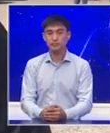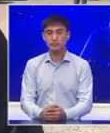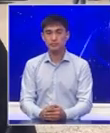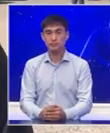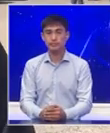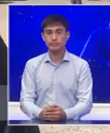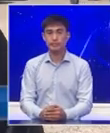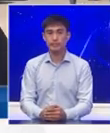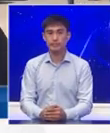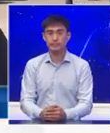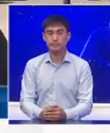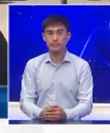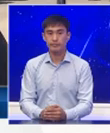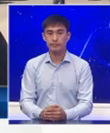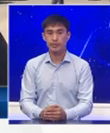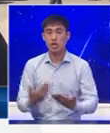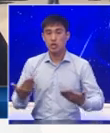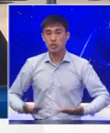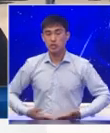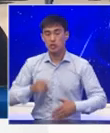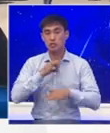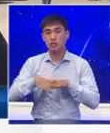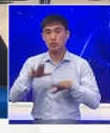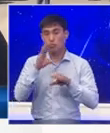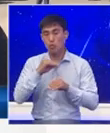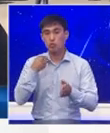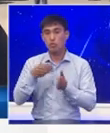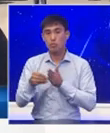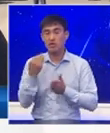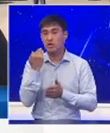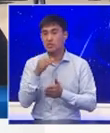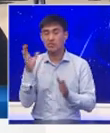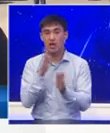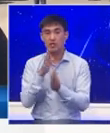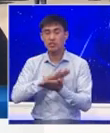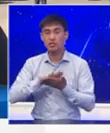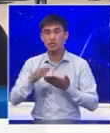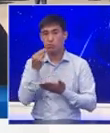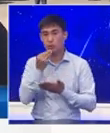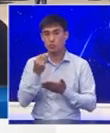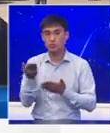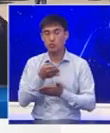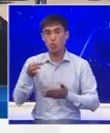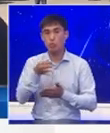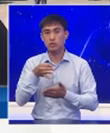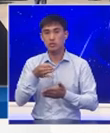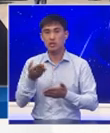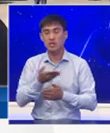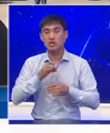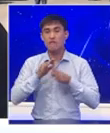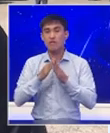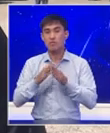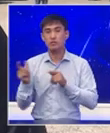борзей жители столицы смогут приобрести качественную экологически чистую продукцию нашей области наши фермеры